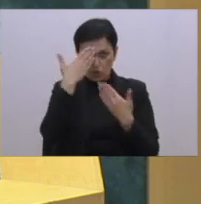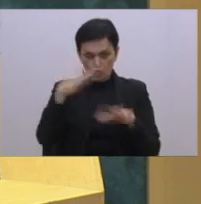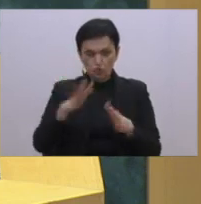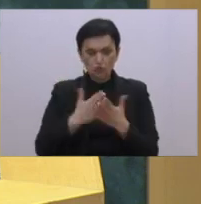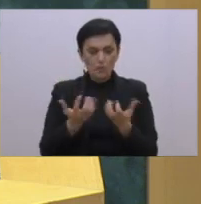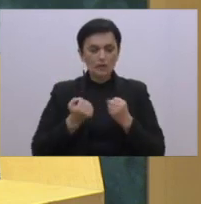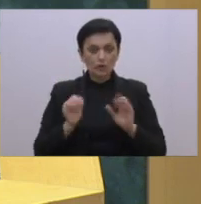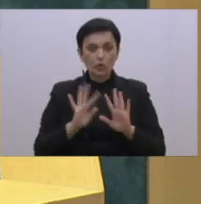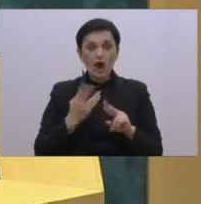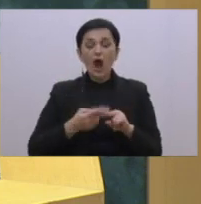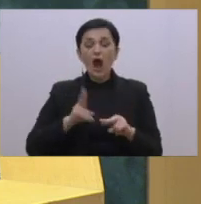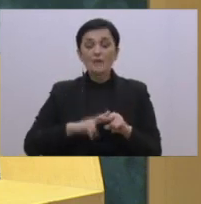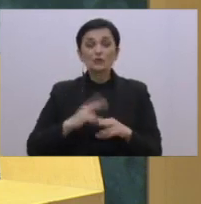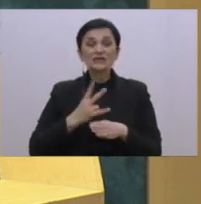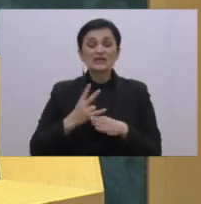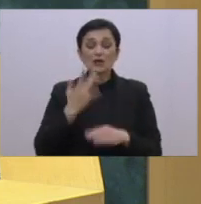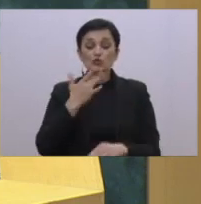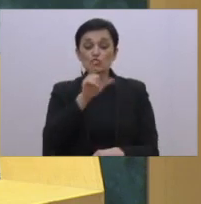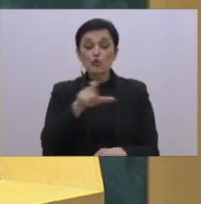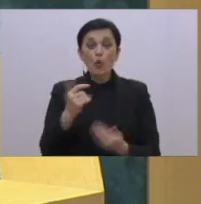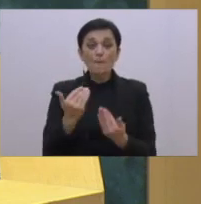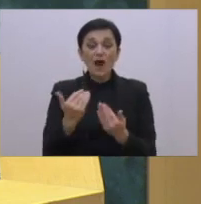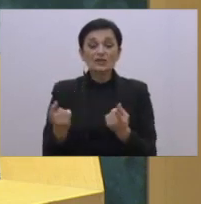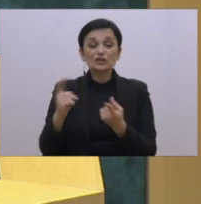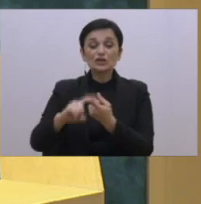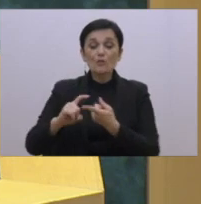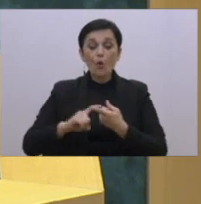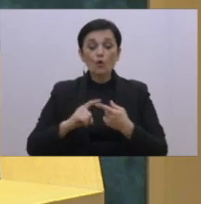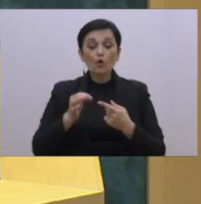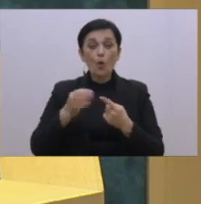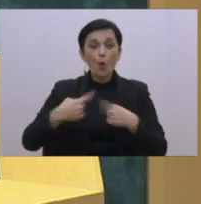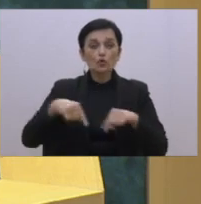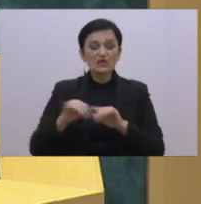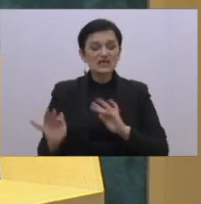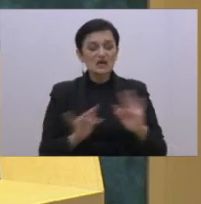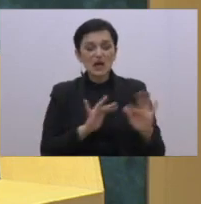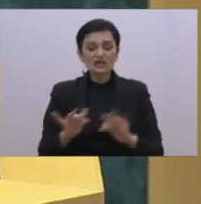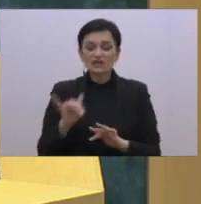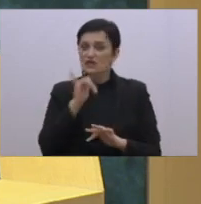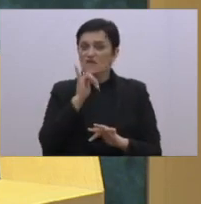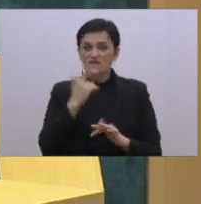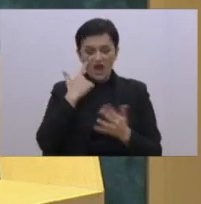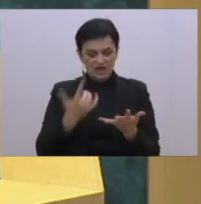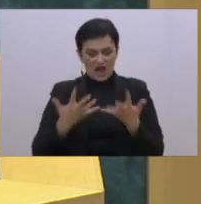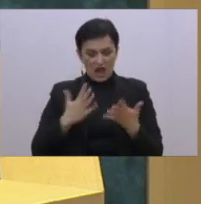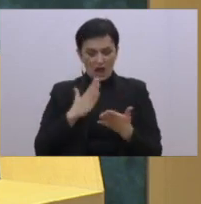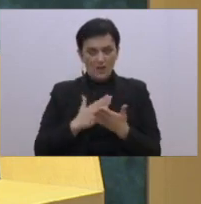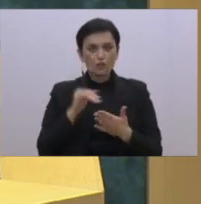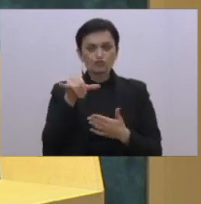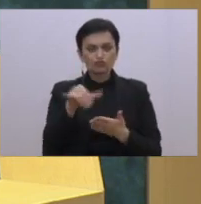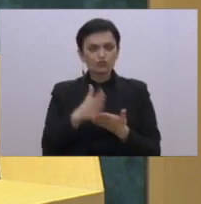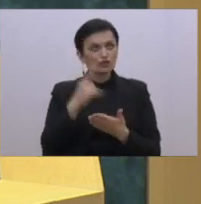მიუღებელია, ამიტომ რადიკალი პოლიტიკოსების და მათი მოკავშირე ორგანიზაციების ქმედებები ვერ იწვევს იმ ეფექტს, რომელიც მათ აქვთ